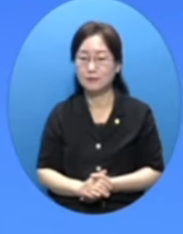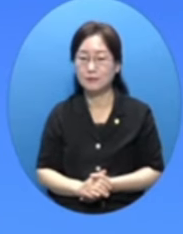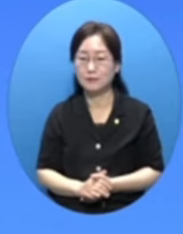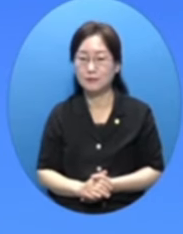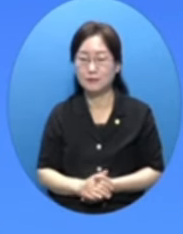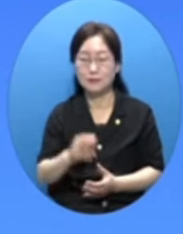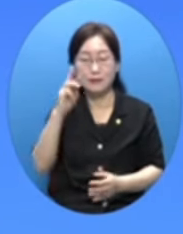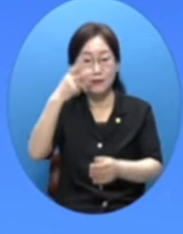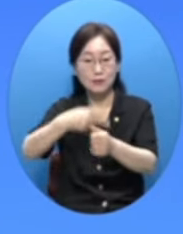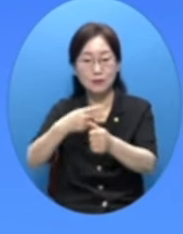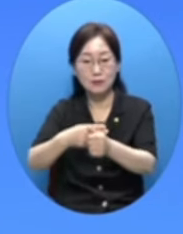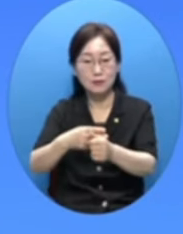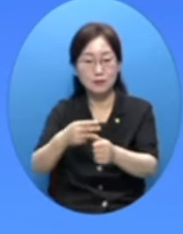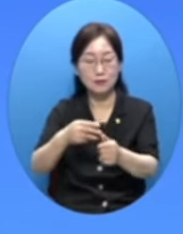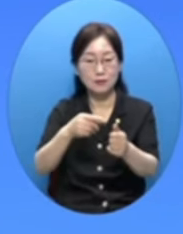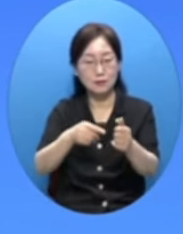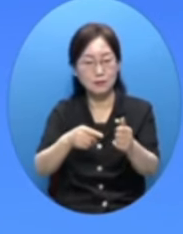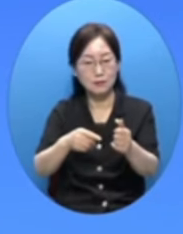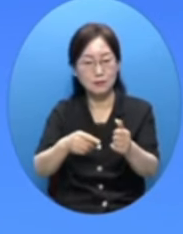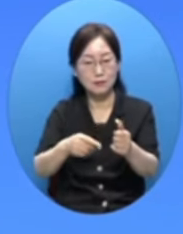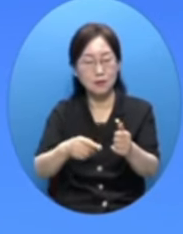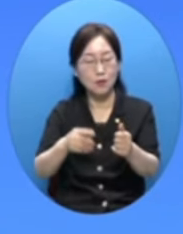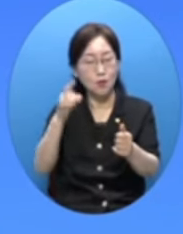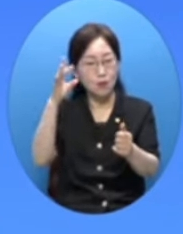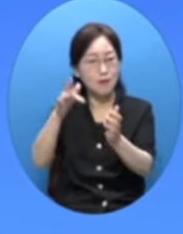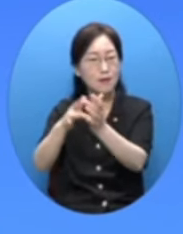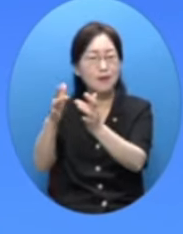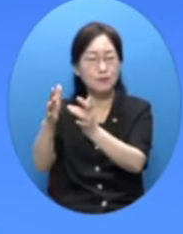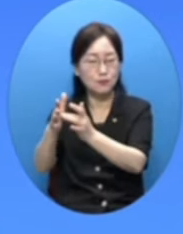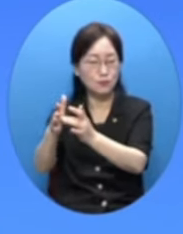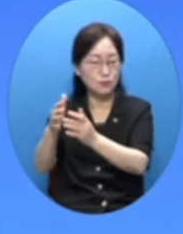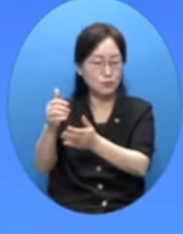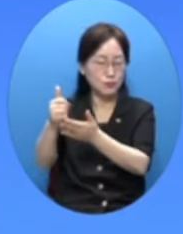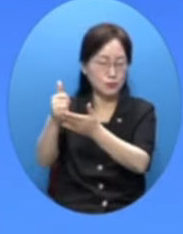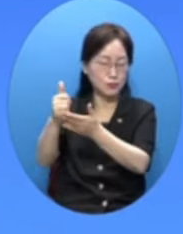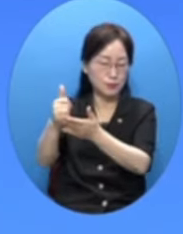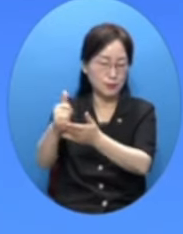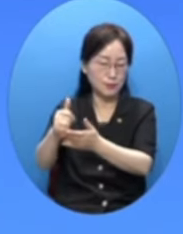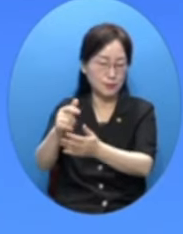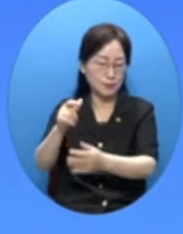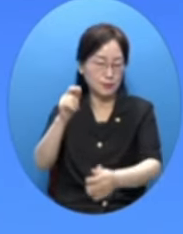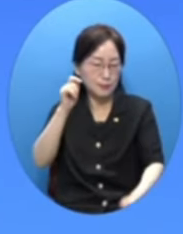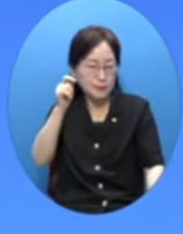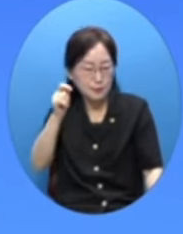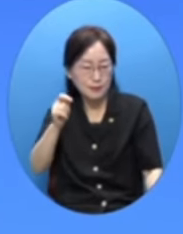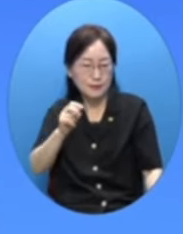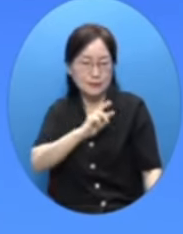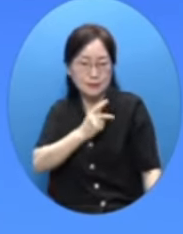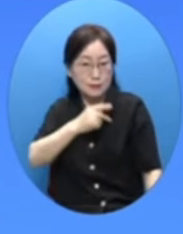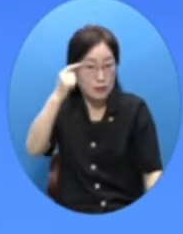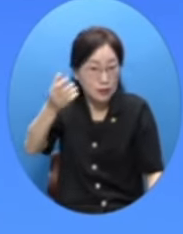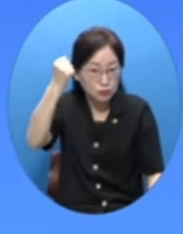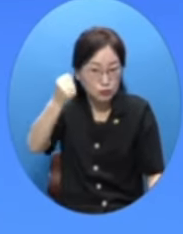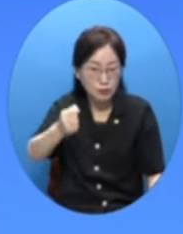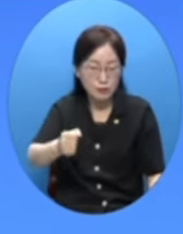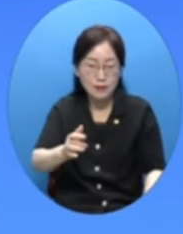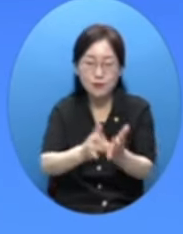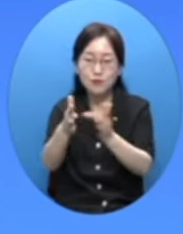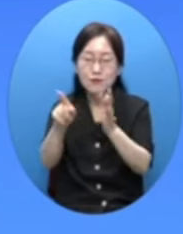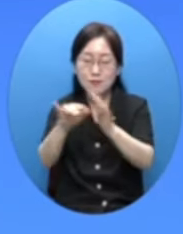이 사도 바울은 한때 예수님을 이단으로 생각해서 예수님의 사람을 붙잡아 감옥에 넣는 것이 하나님의 뜻인 줄 알았습니다.